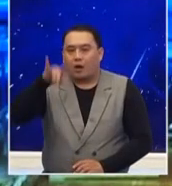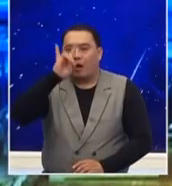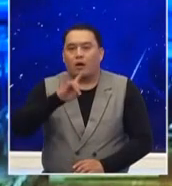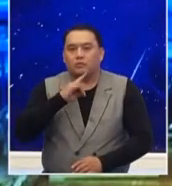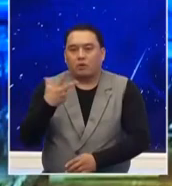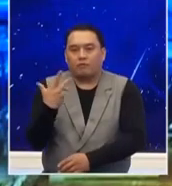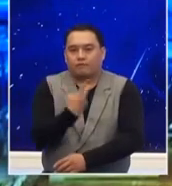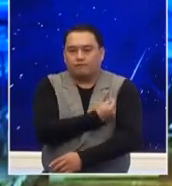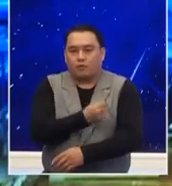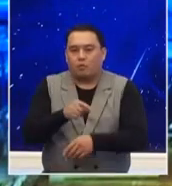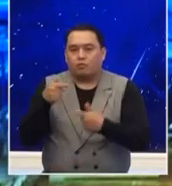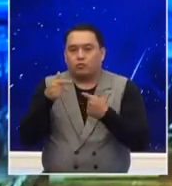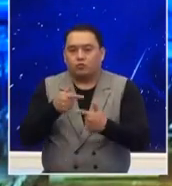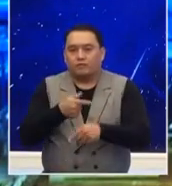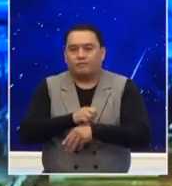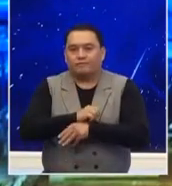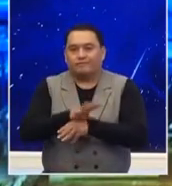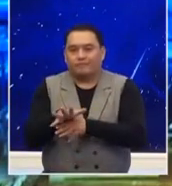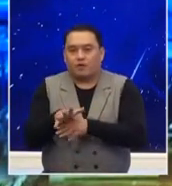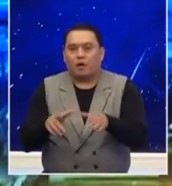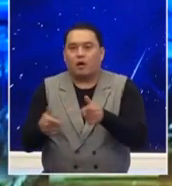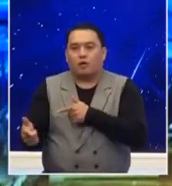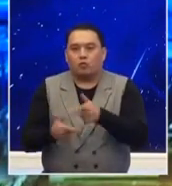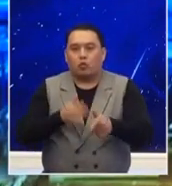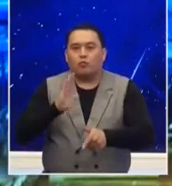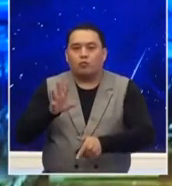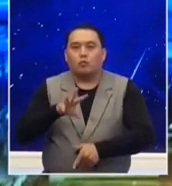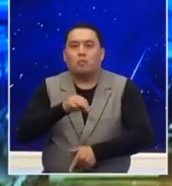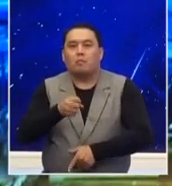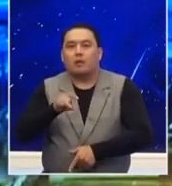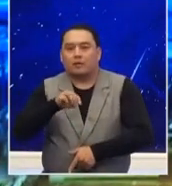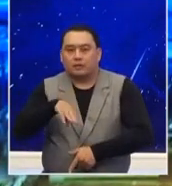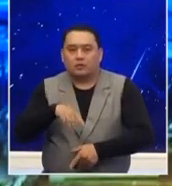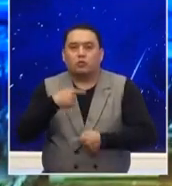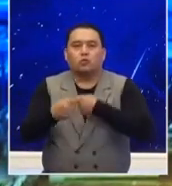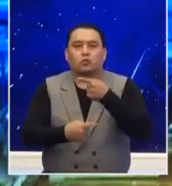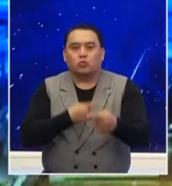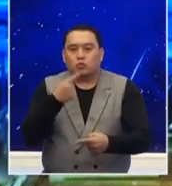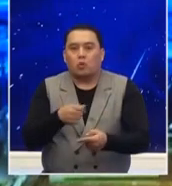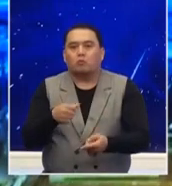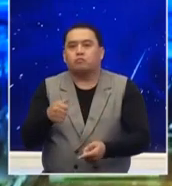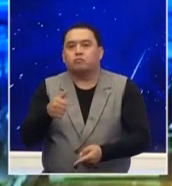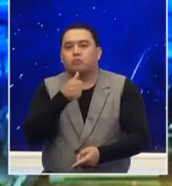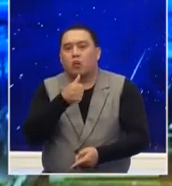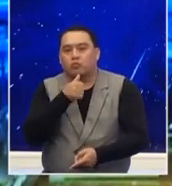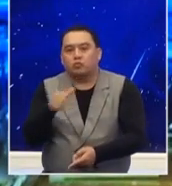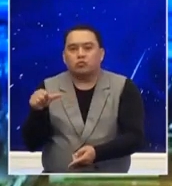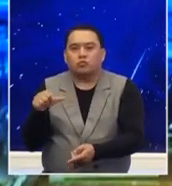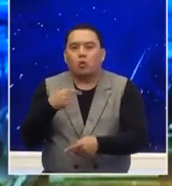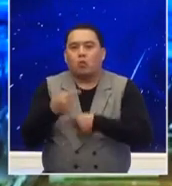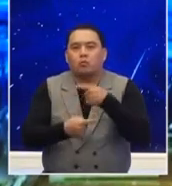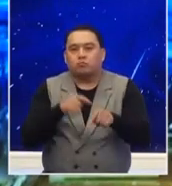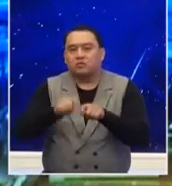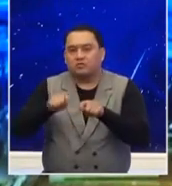Казахстанская вакцина от коронавируса будет готова в марте следующего года. Доклинические испытания уже пройдены. Теперь ее ждут